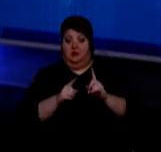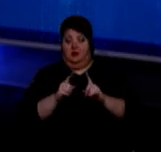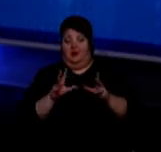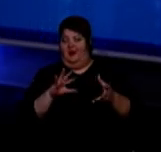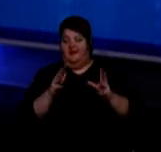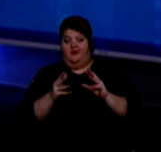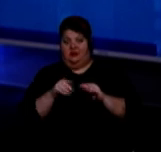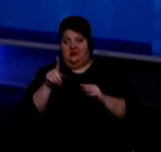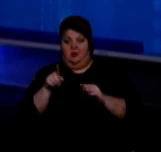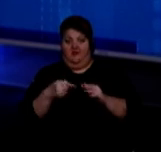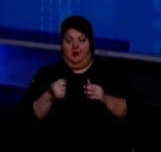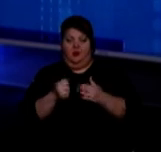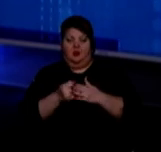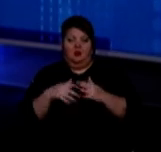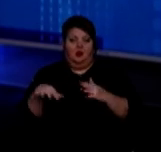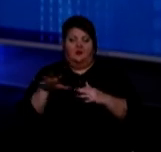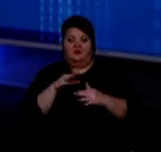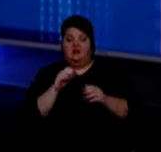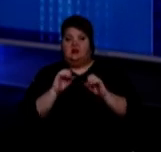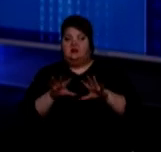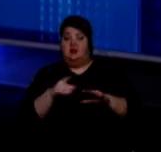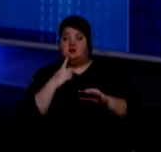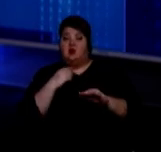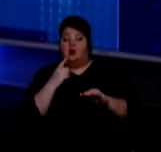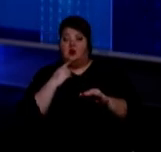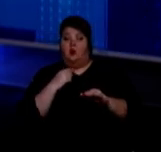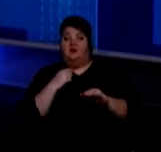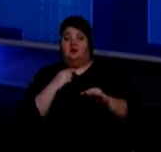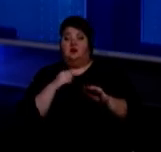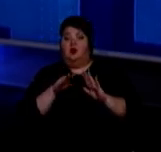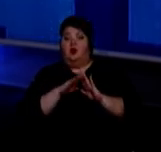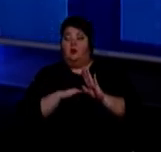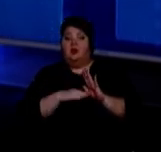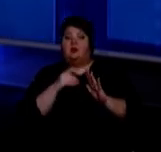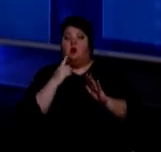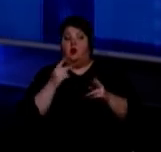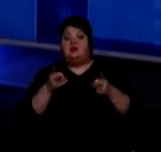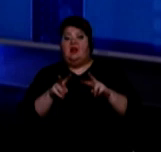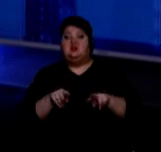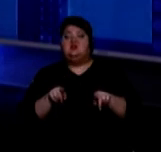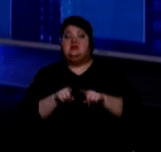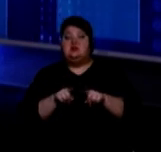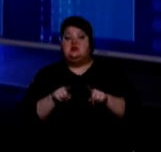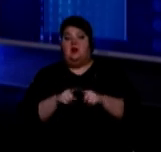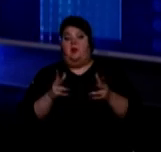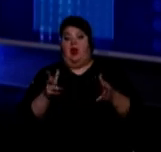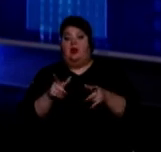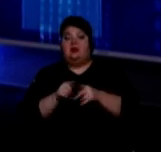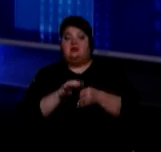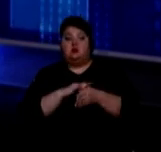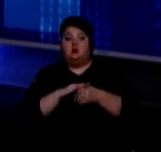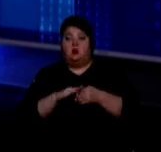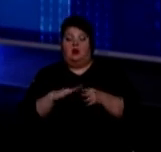принципі, вимоги всі до кроводачі, до здачі крові, компонентів крові залишились ті ж самі, але з дотриманням